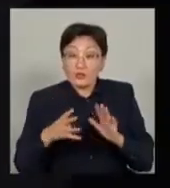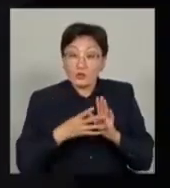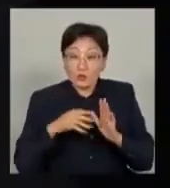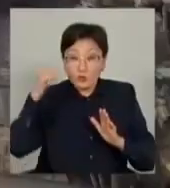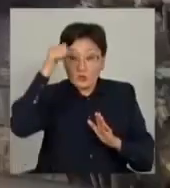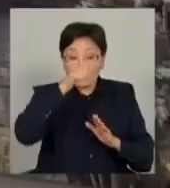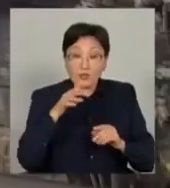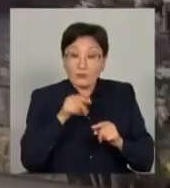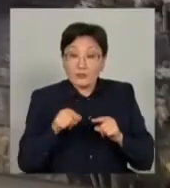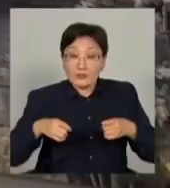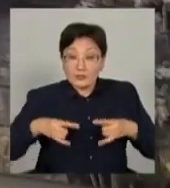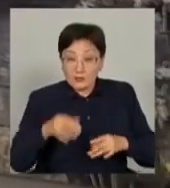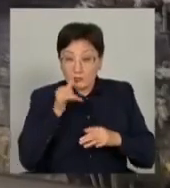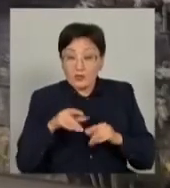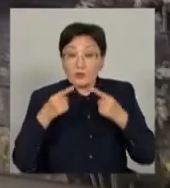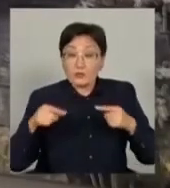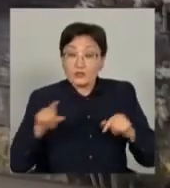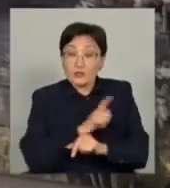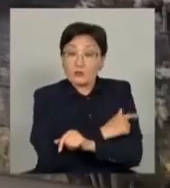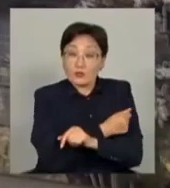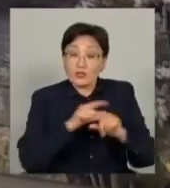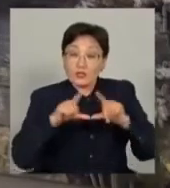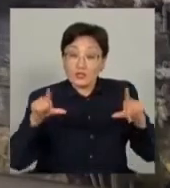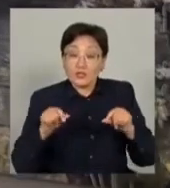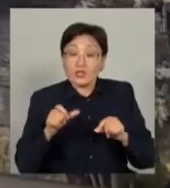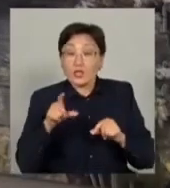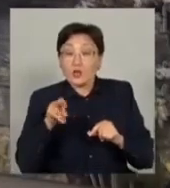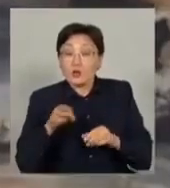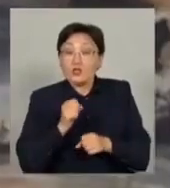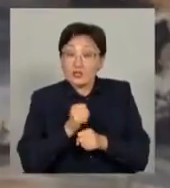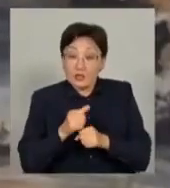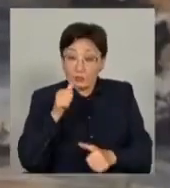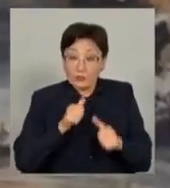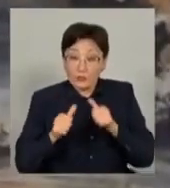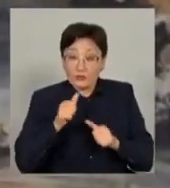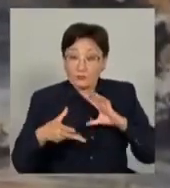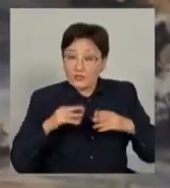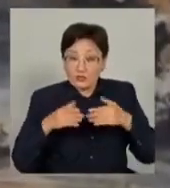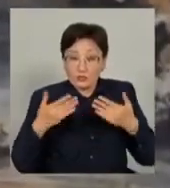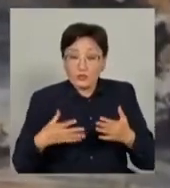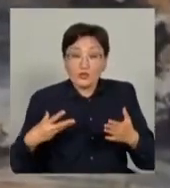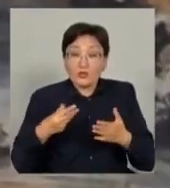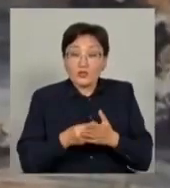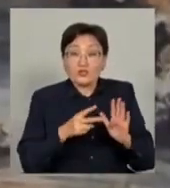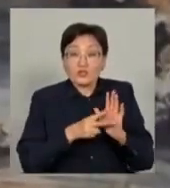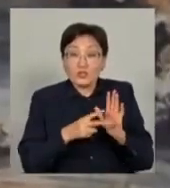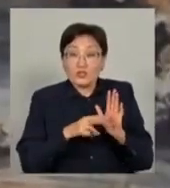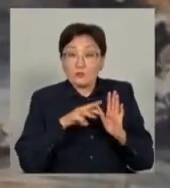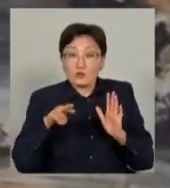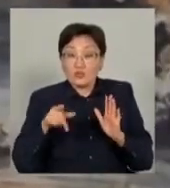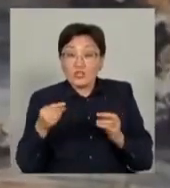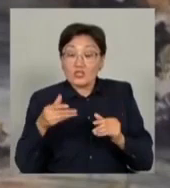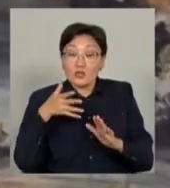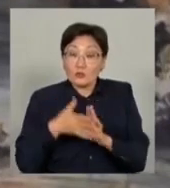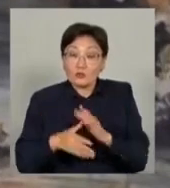бері көтер алмай, осы басқа клиникаларда да 3 рет попытка болған, бірақ нәтижесіз болды. Ақылы түрде барғаныма 7 миллион ақша кетті